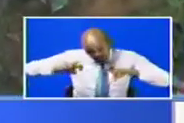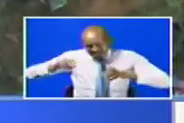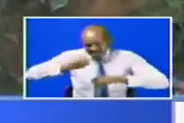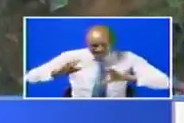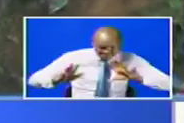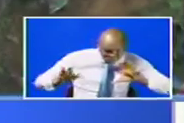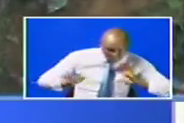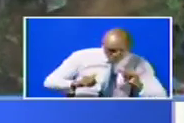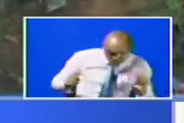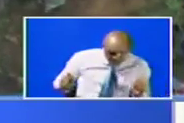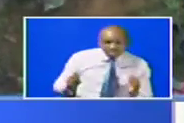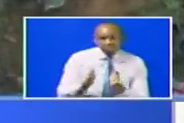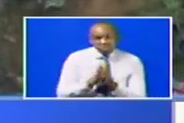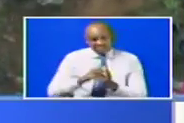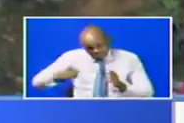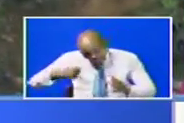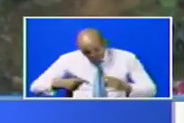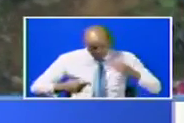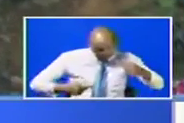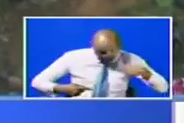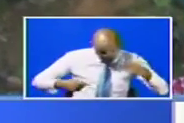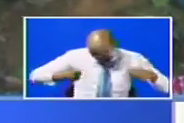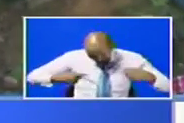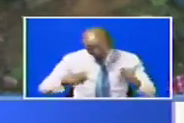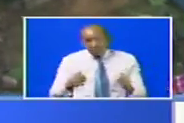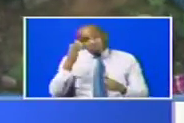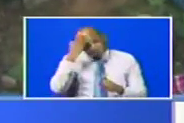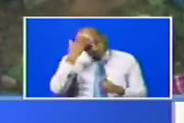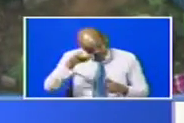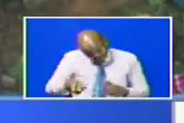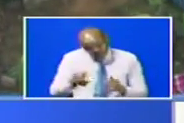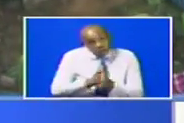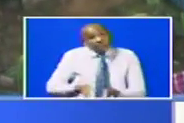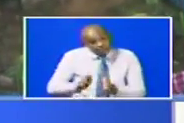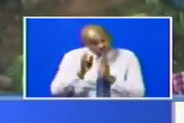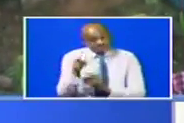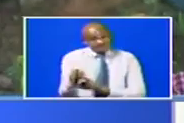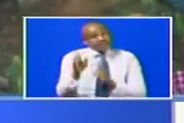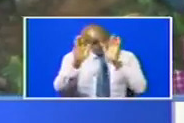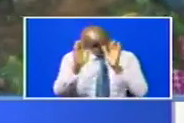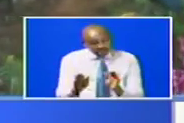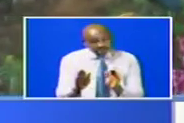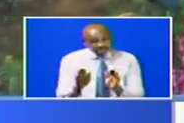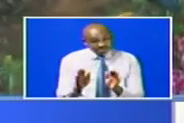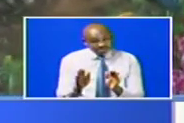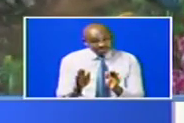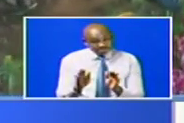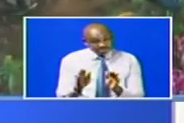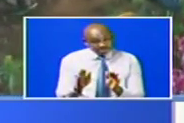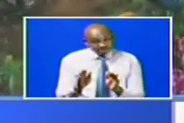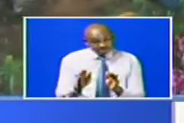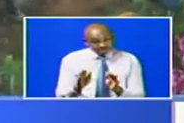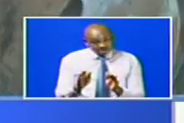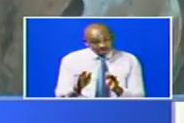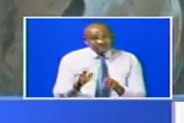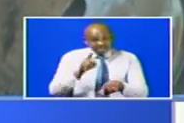vile ilivyo, sana sana miguu. Unajua miguu ndio contact kati ya gari na barabara. So